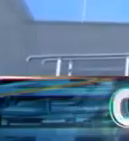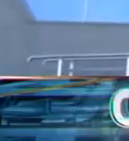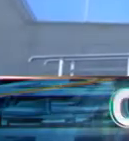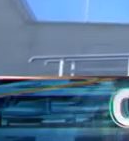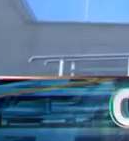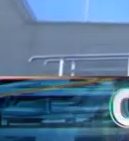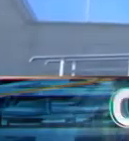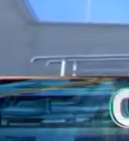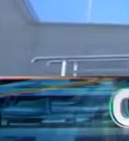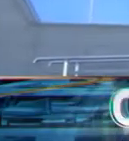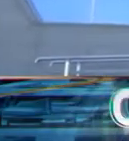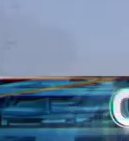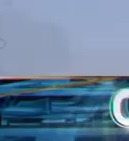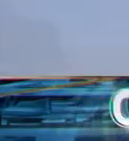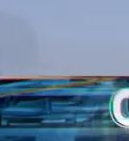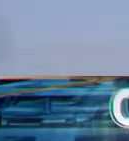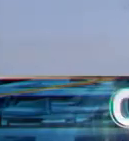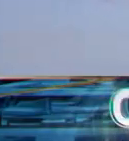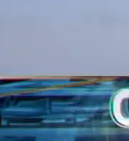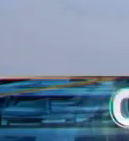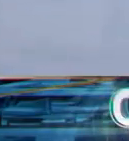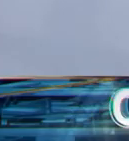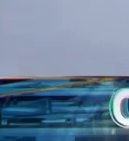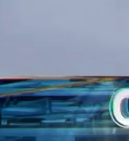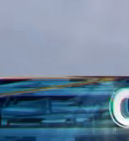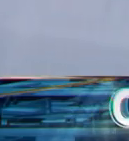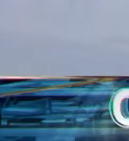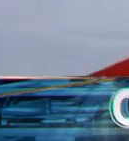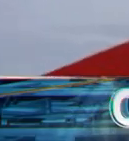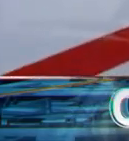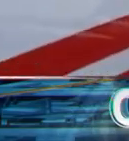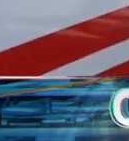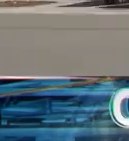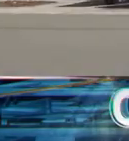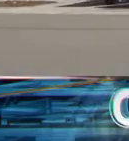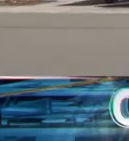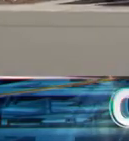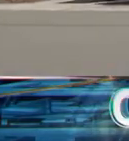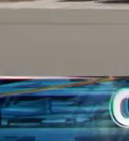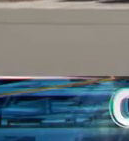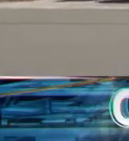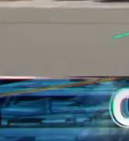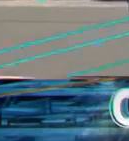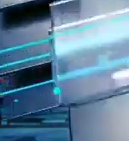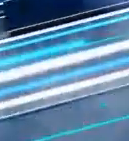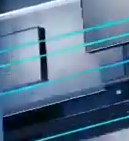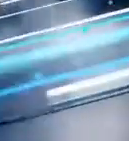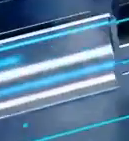Первый рейс. Возобновлено авиасообщение Талдыкурган-Ушарал-Талдыкурган. Сегодня в воздух поднялся первый борт.